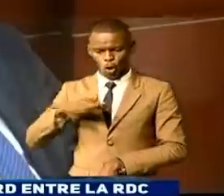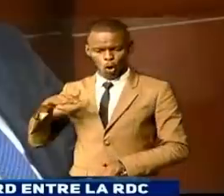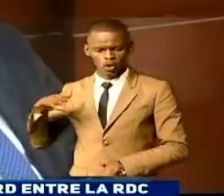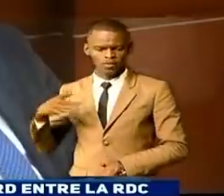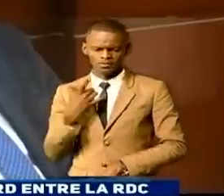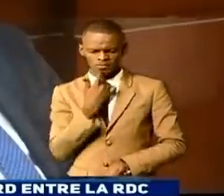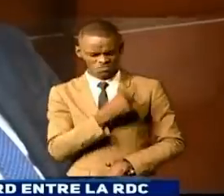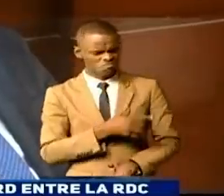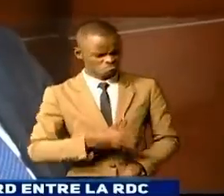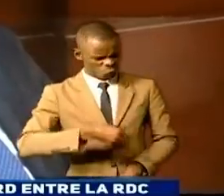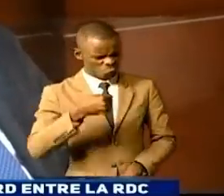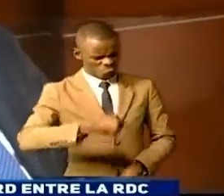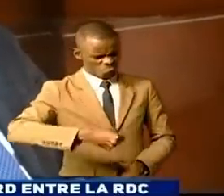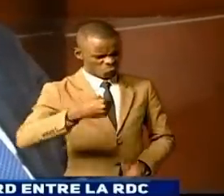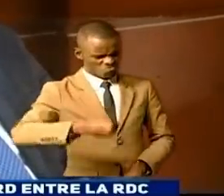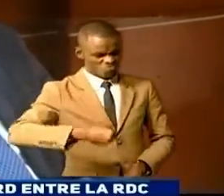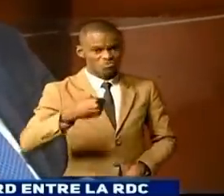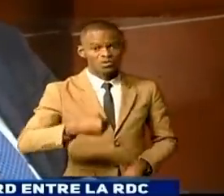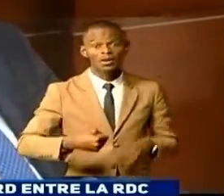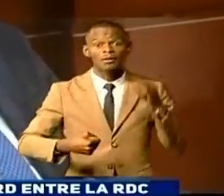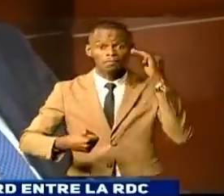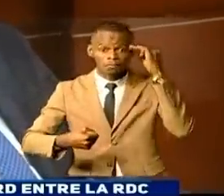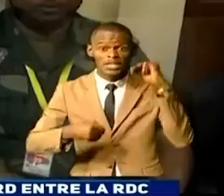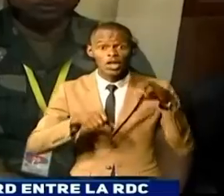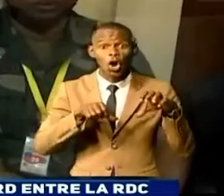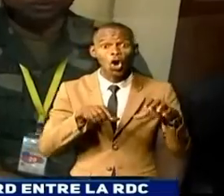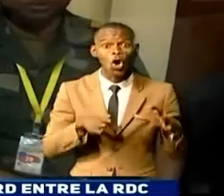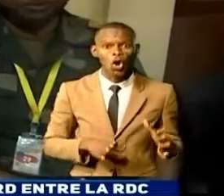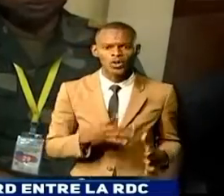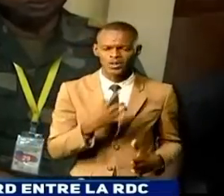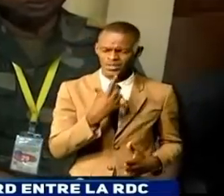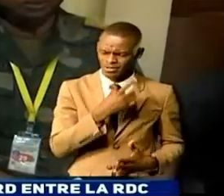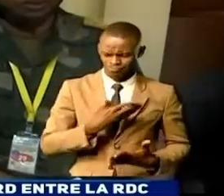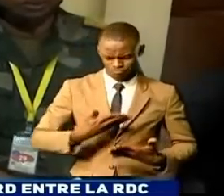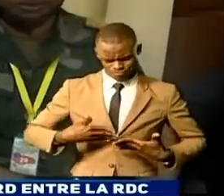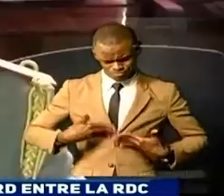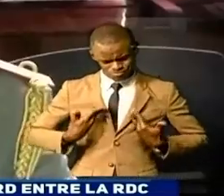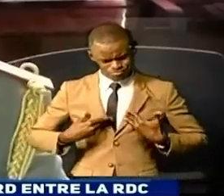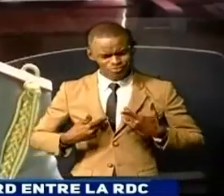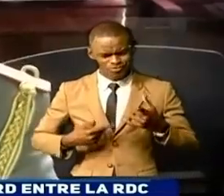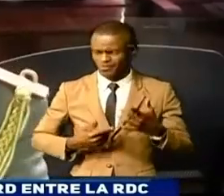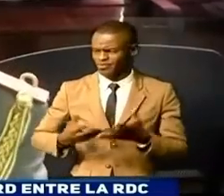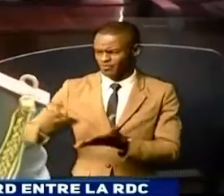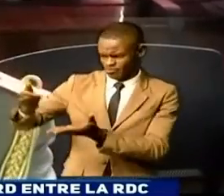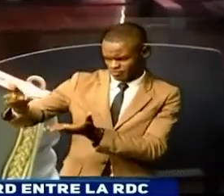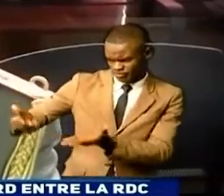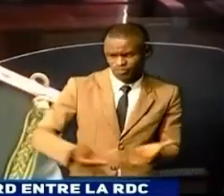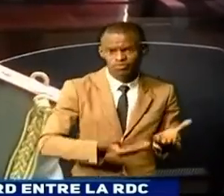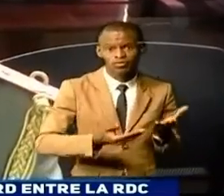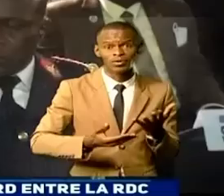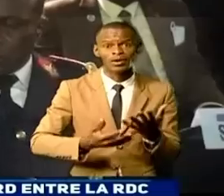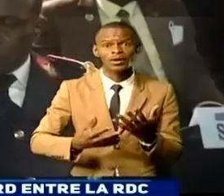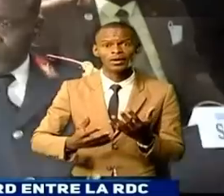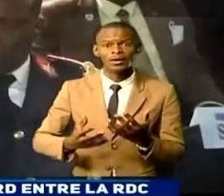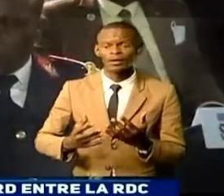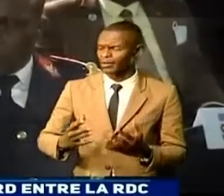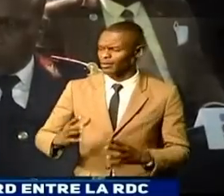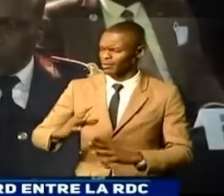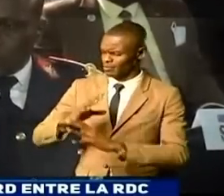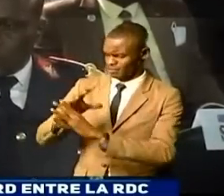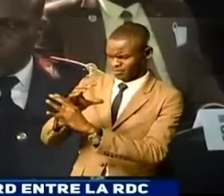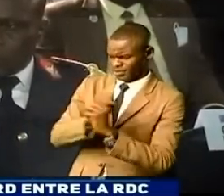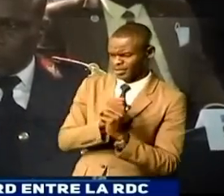le ministre congolais de la Défense pour son hospitalité et l'accueil chaleureux témoigné à l'endroit de toute sa